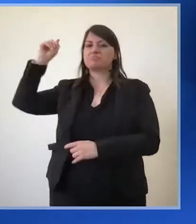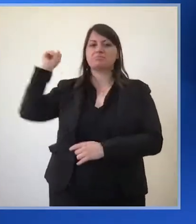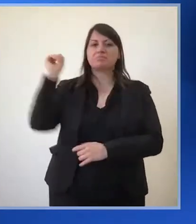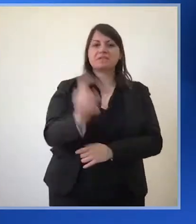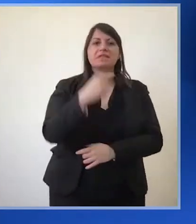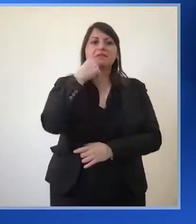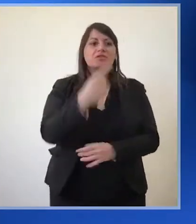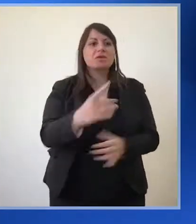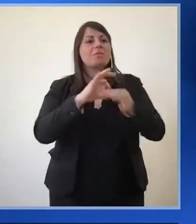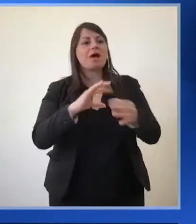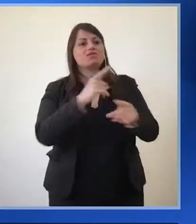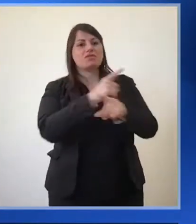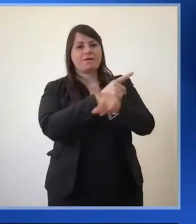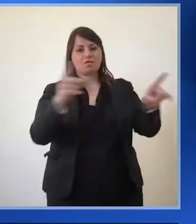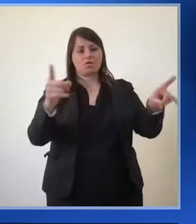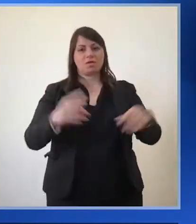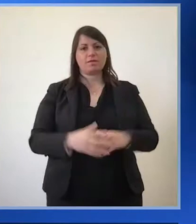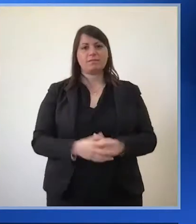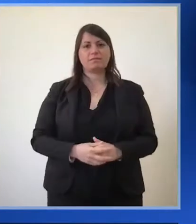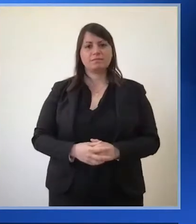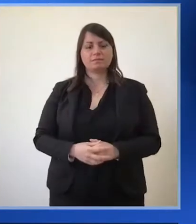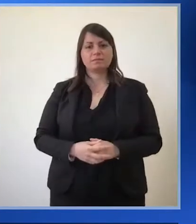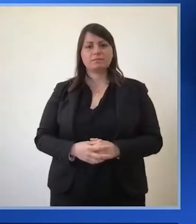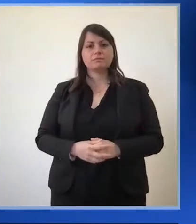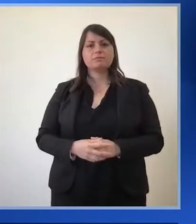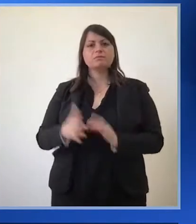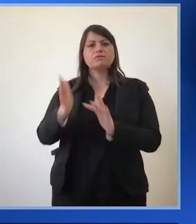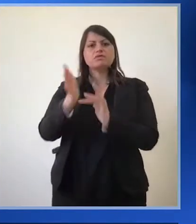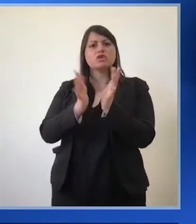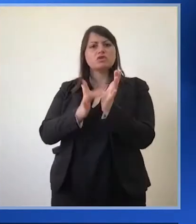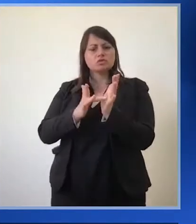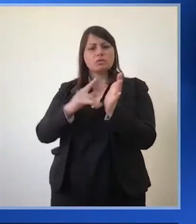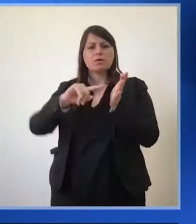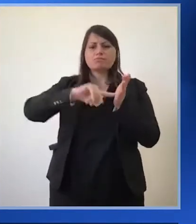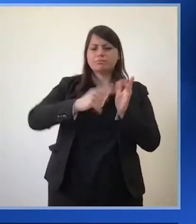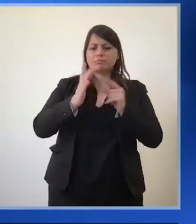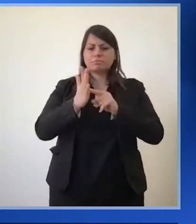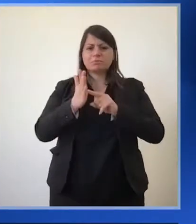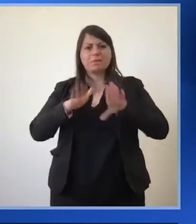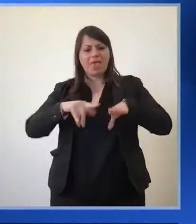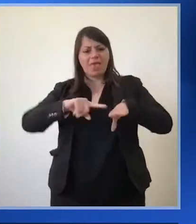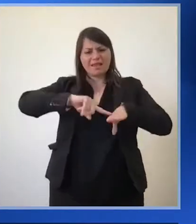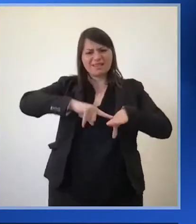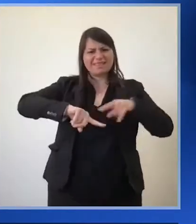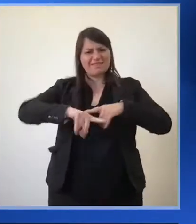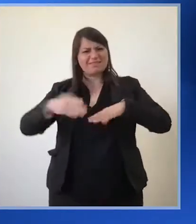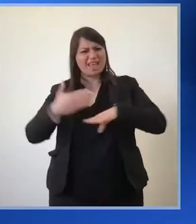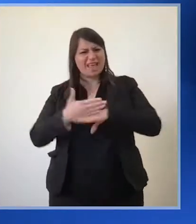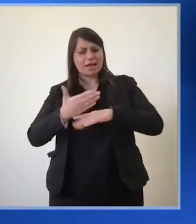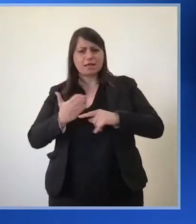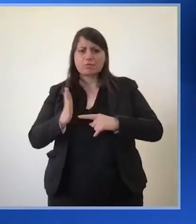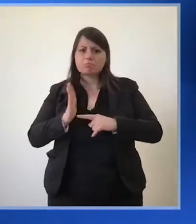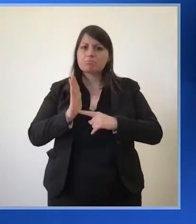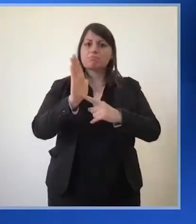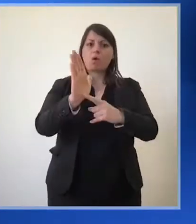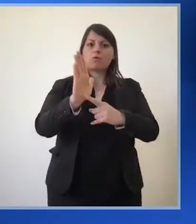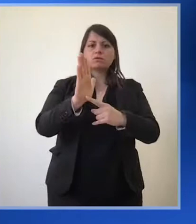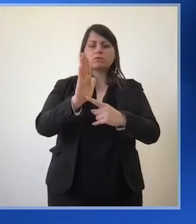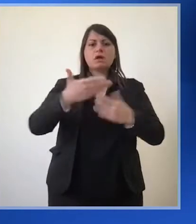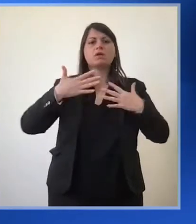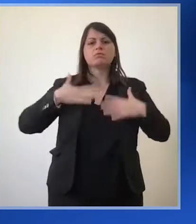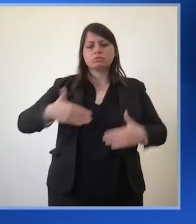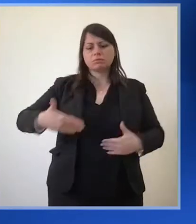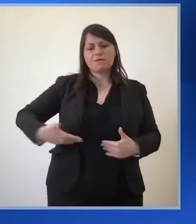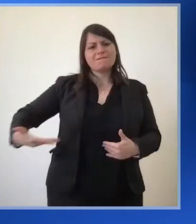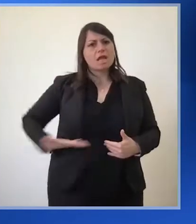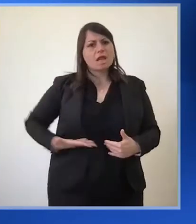voi. Mostra le piaghe nelle mani e nei piedi, la ferita nel costato. Non è un